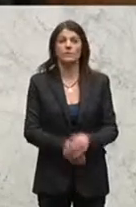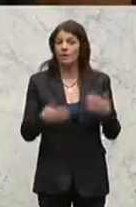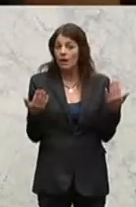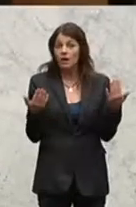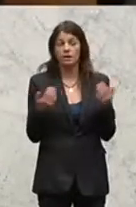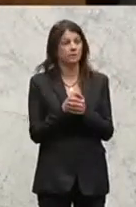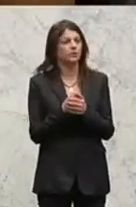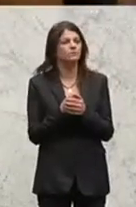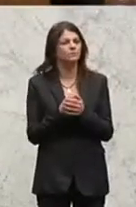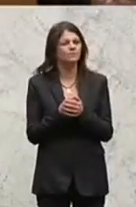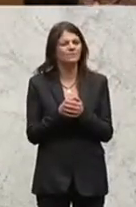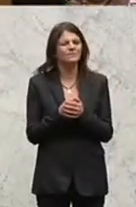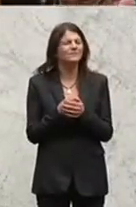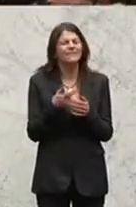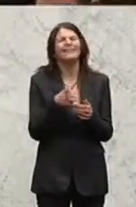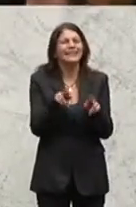Und wo Sie ja,